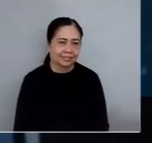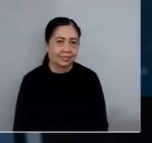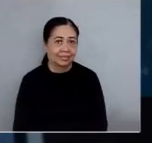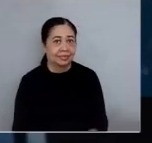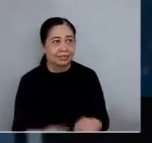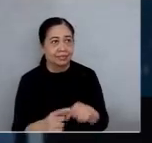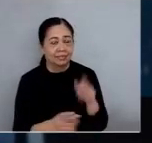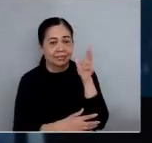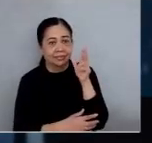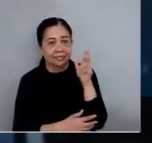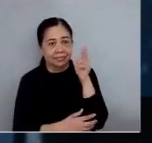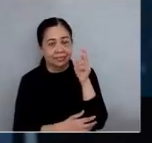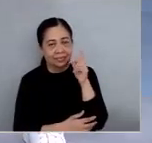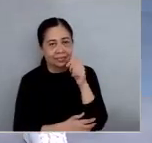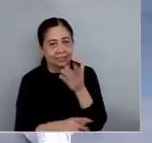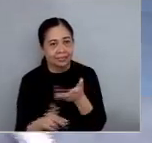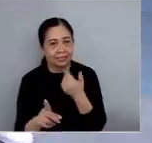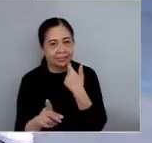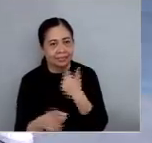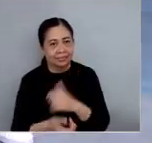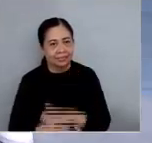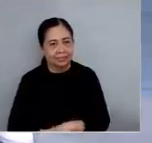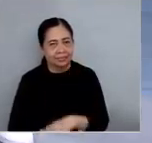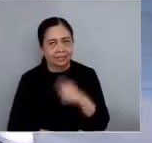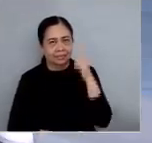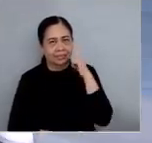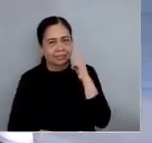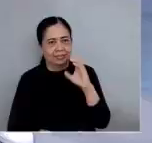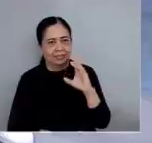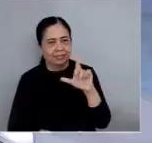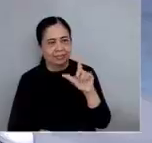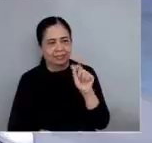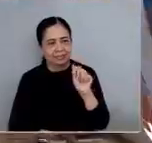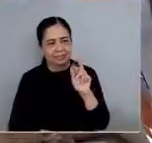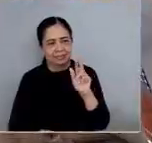pinapakinggan nga namin ikaw kanina from the word, inisip ko si Clara, is she